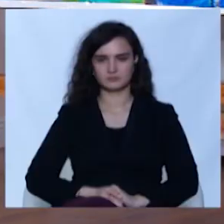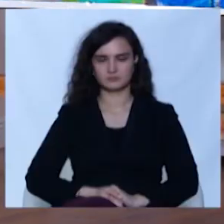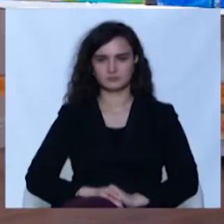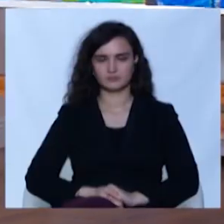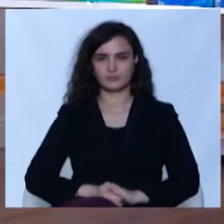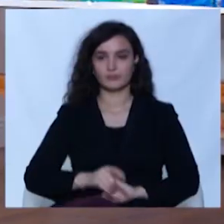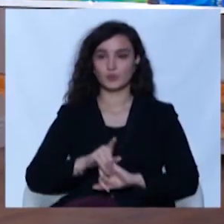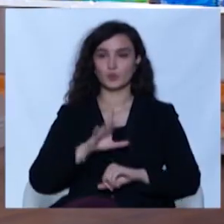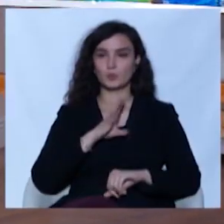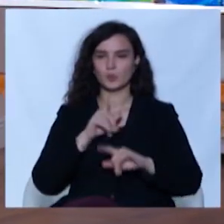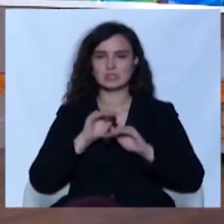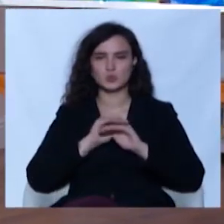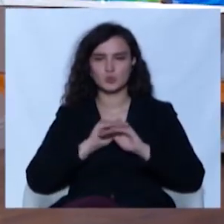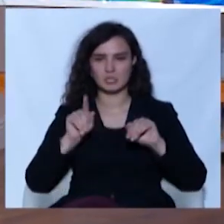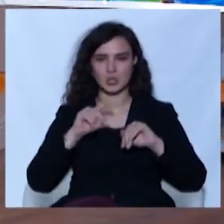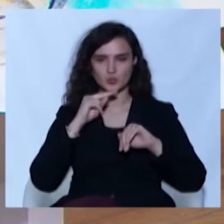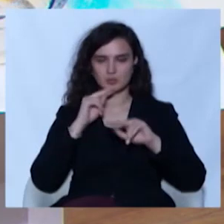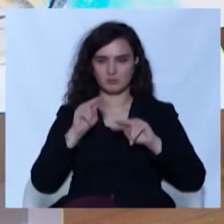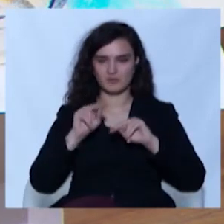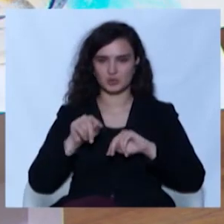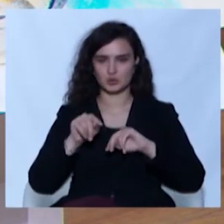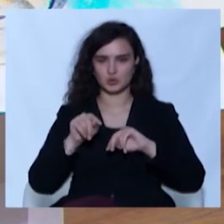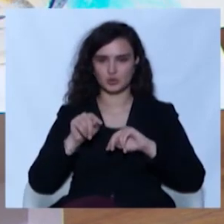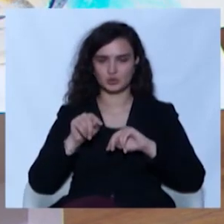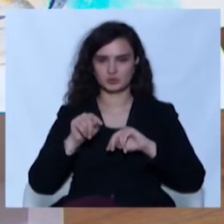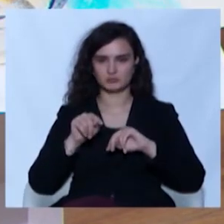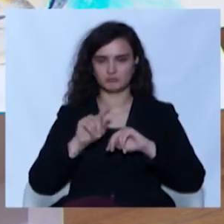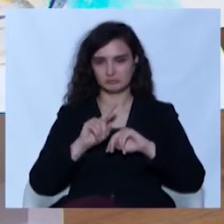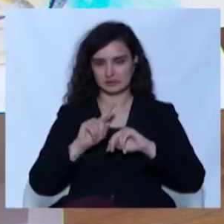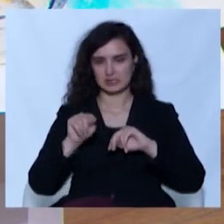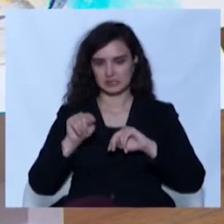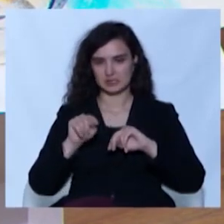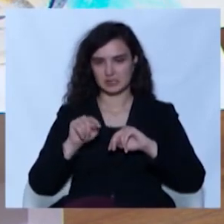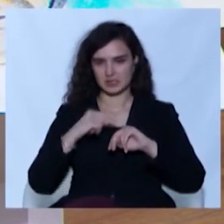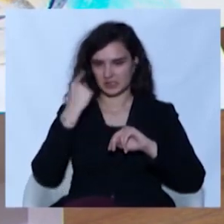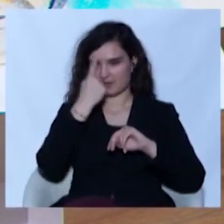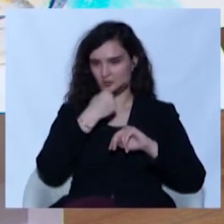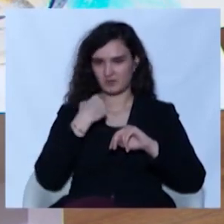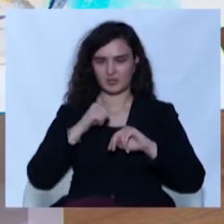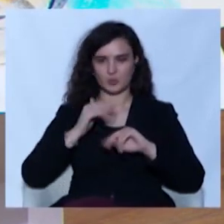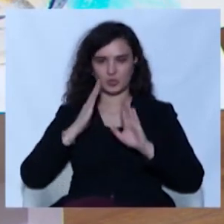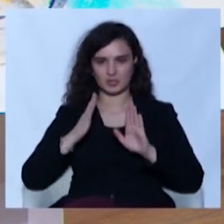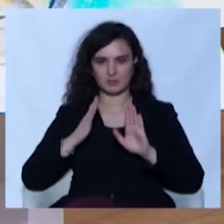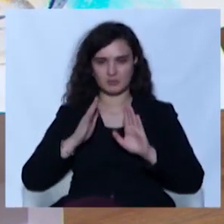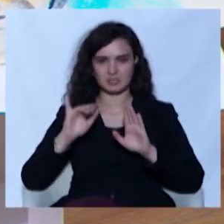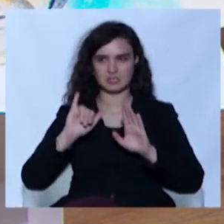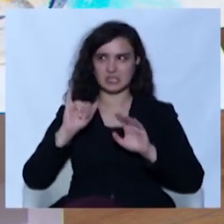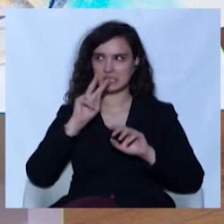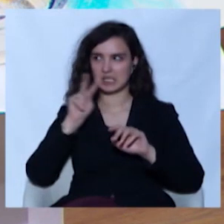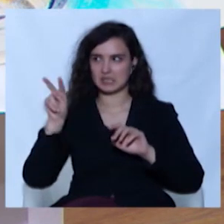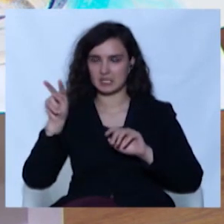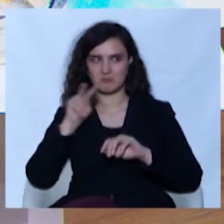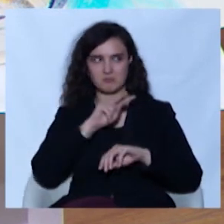Ромеко си думали раз, у нас мы акцию творили. Мы говорили, кому мы творили барогоре, к нему сайти ходи,